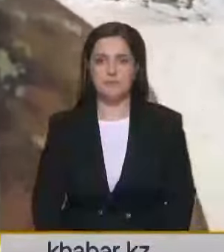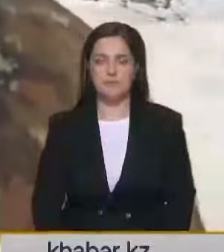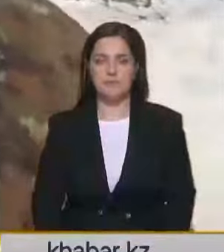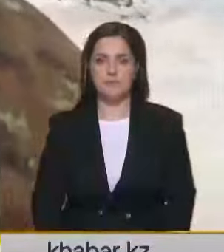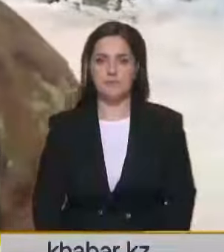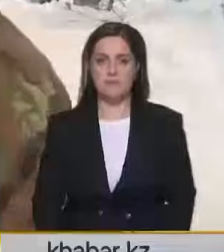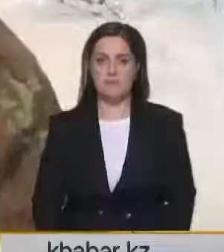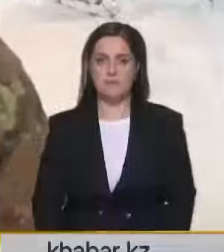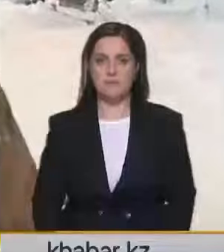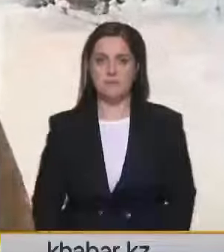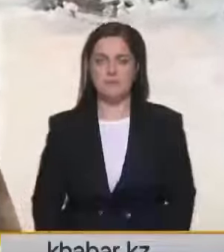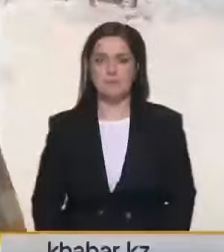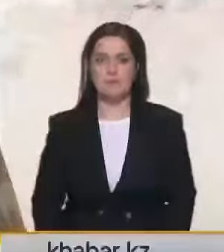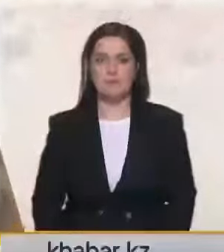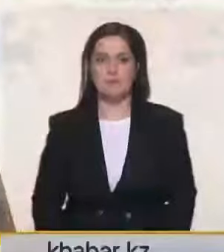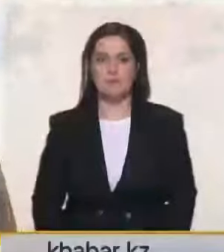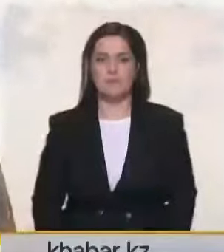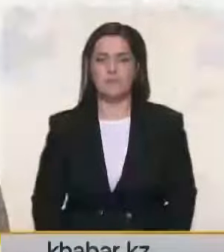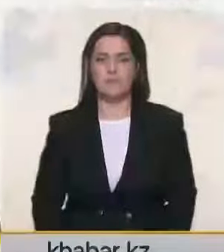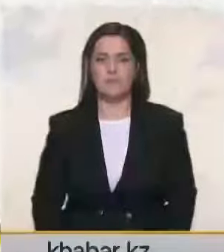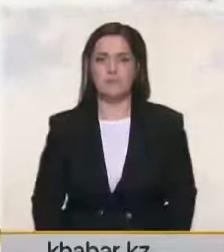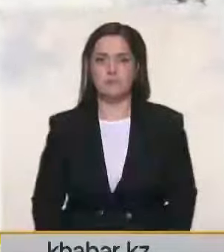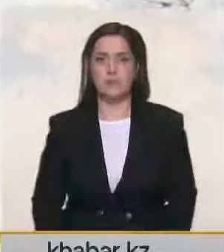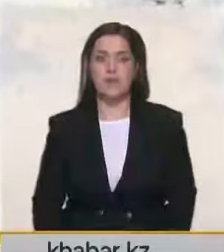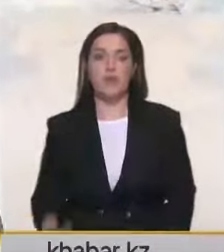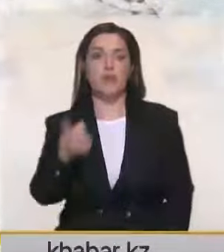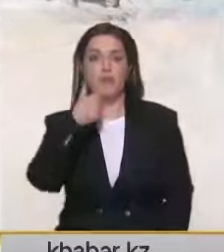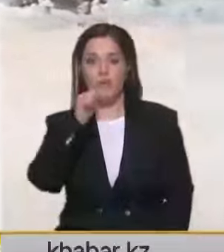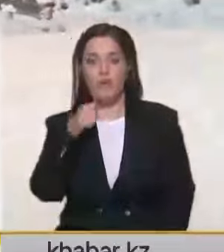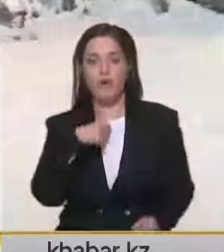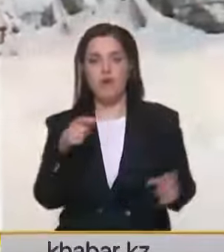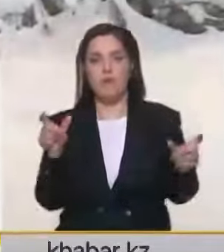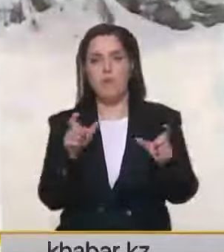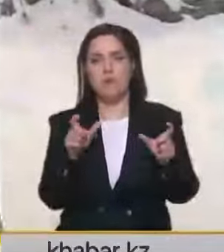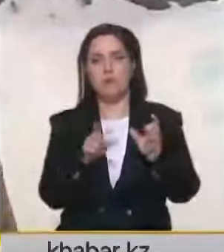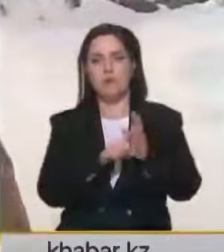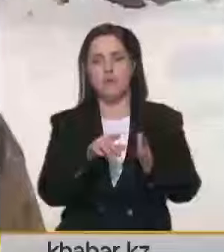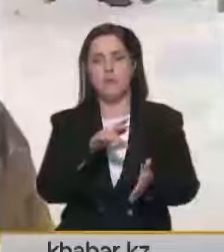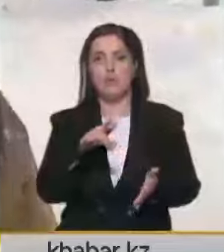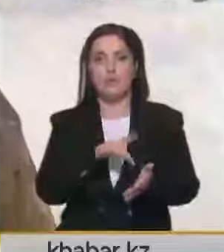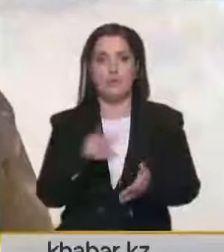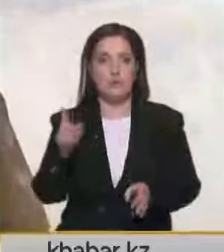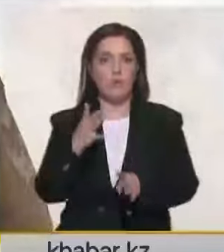по центральной, по Кирову. Там я вчера с магазина шел, ну, с города. Там аж